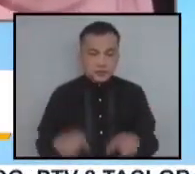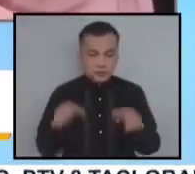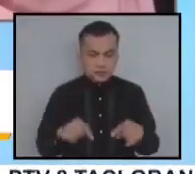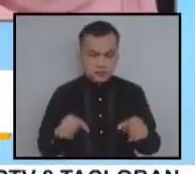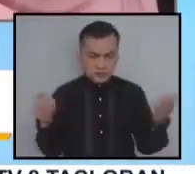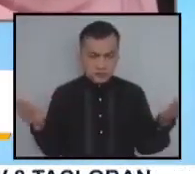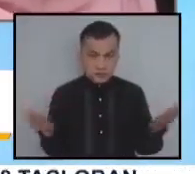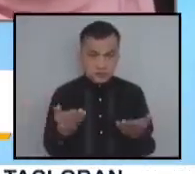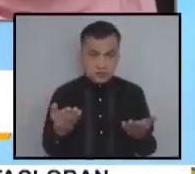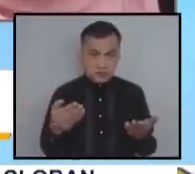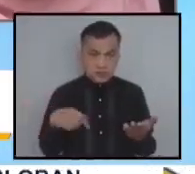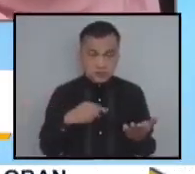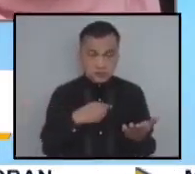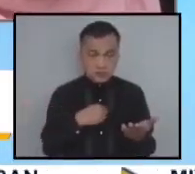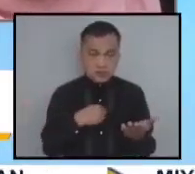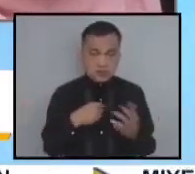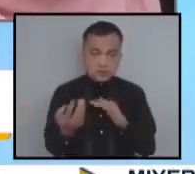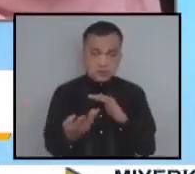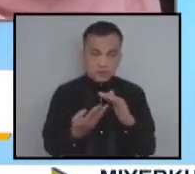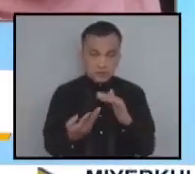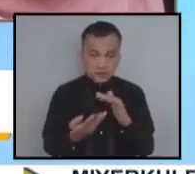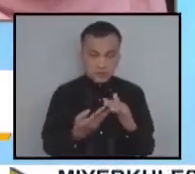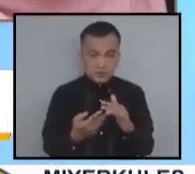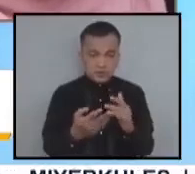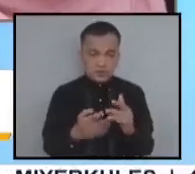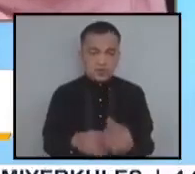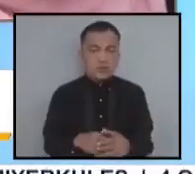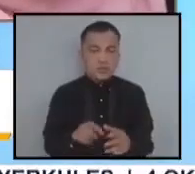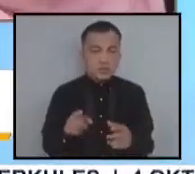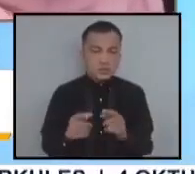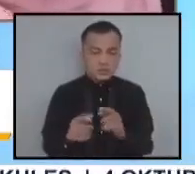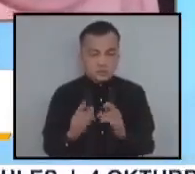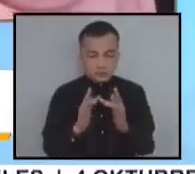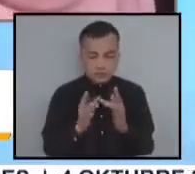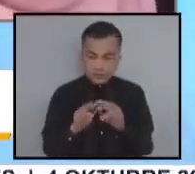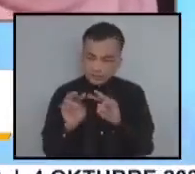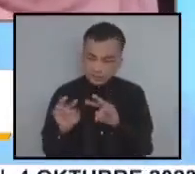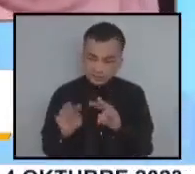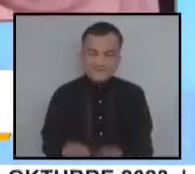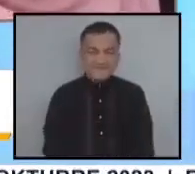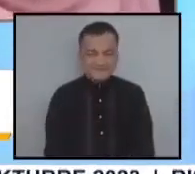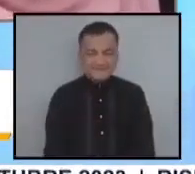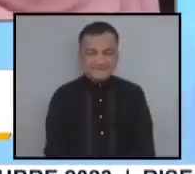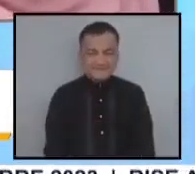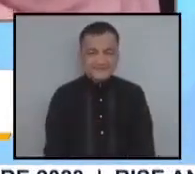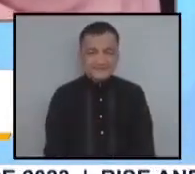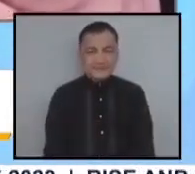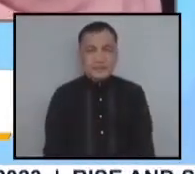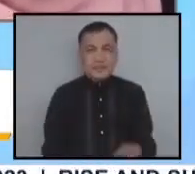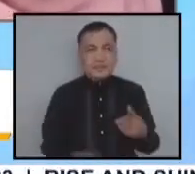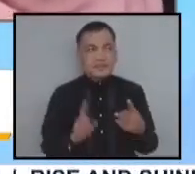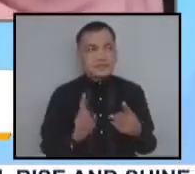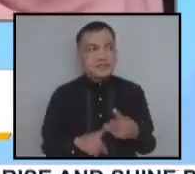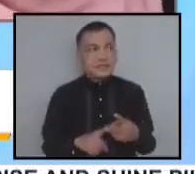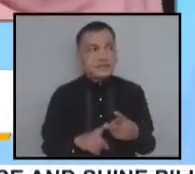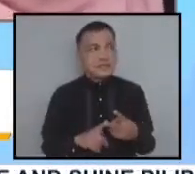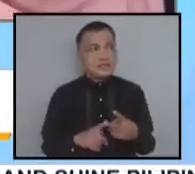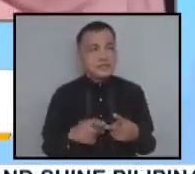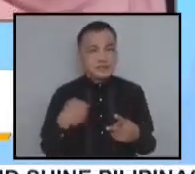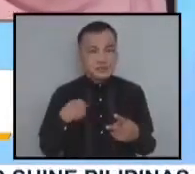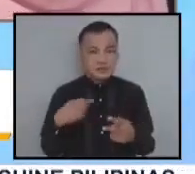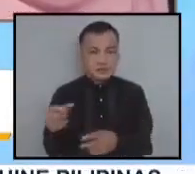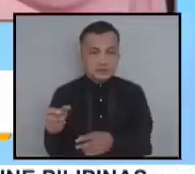po namin yung mga client namin na sa online lang namin nakikita. Pangalawa, nakakakuha din kami ng